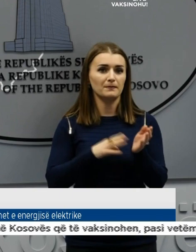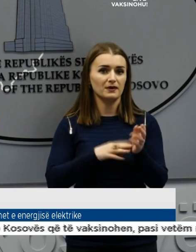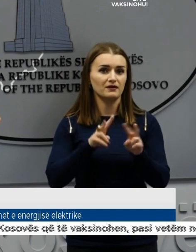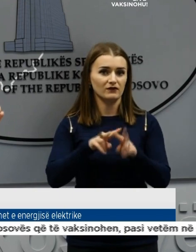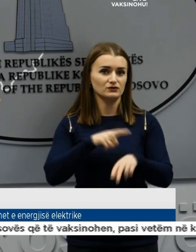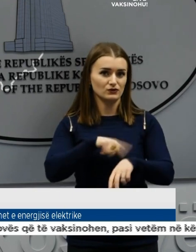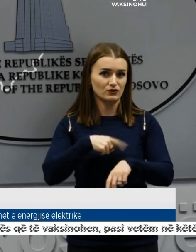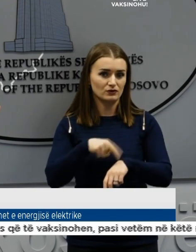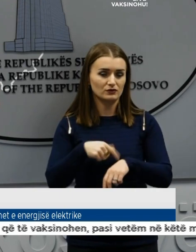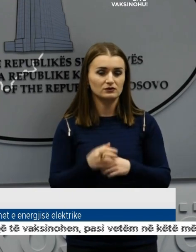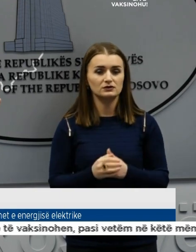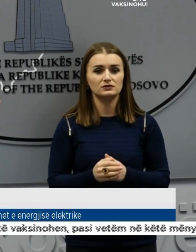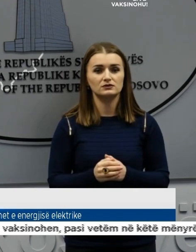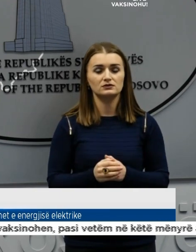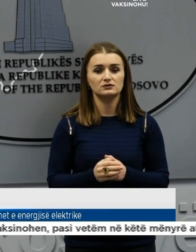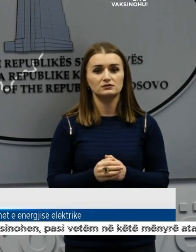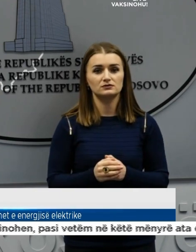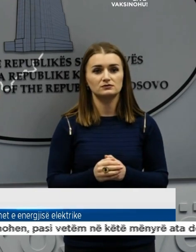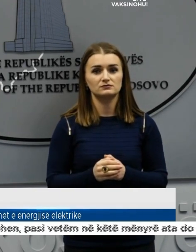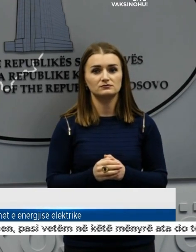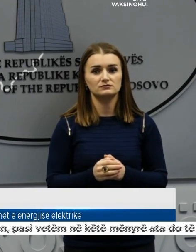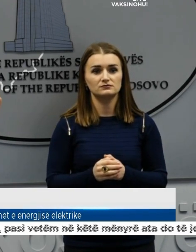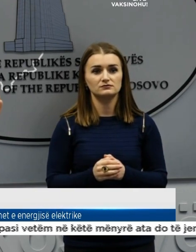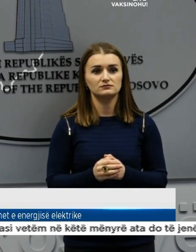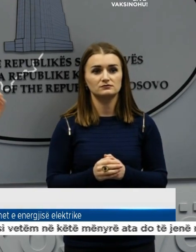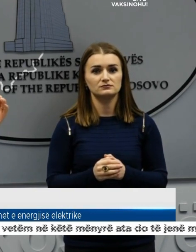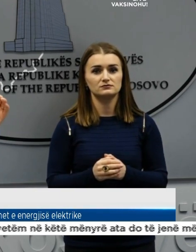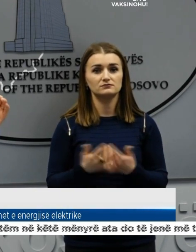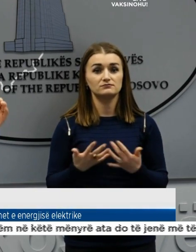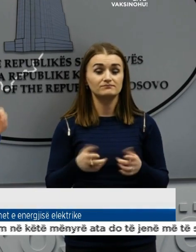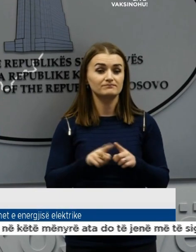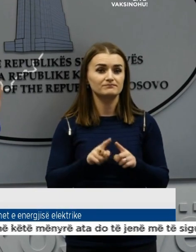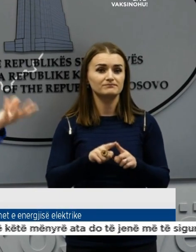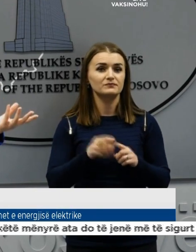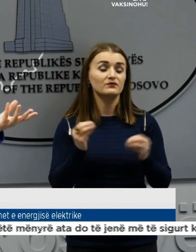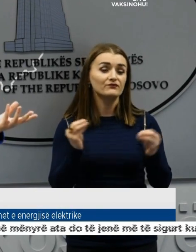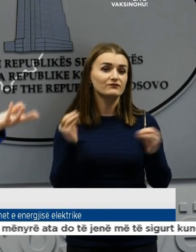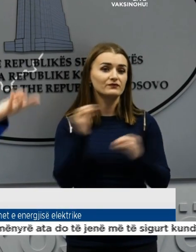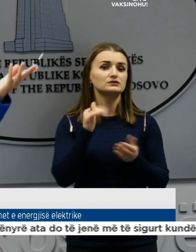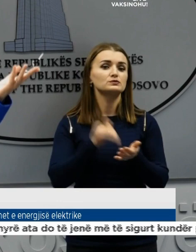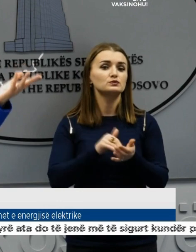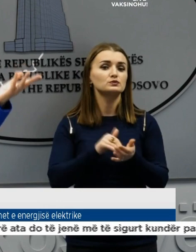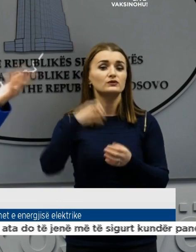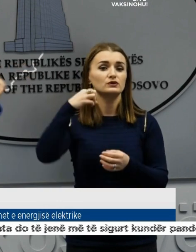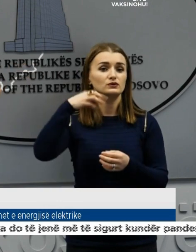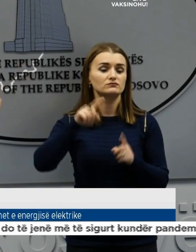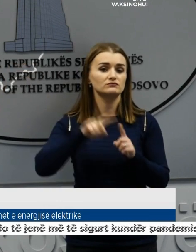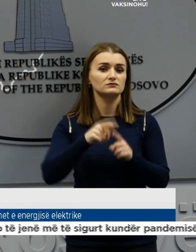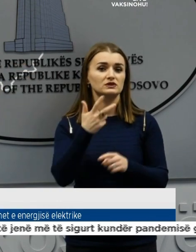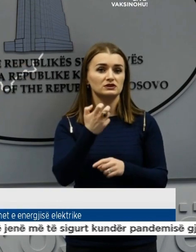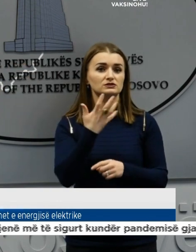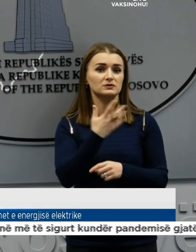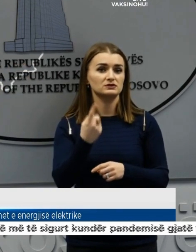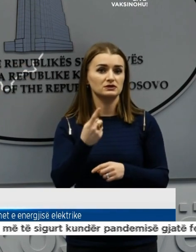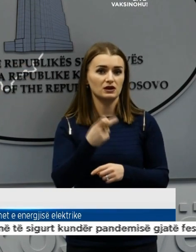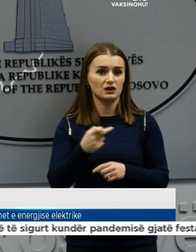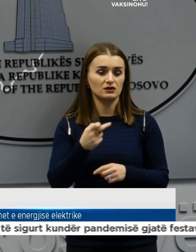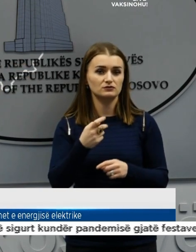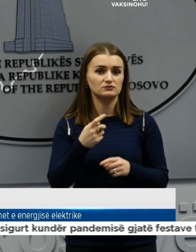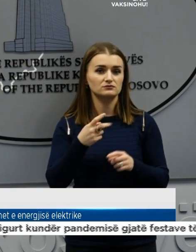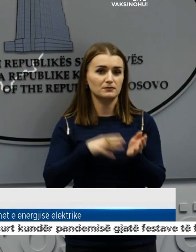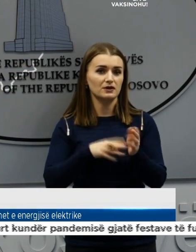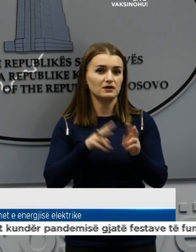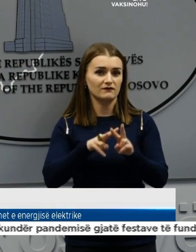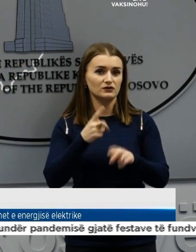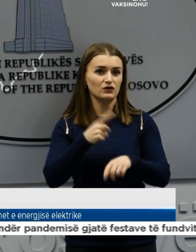në kohën kur arrihet kulmi i kërkesës për energji piku, ka qenë 359 euro për megavatorë. Do me